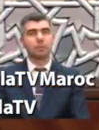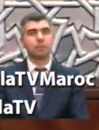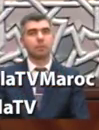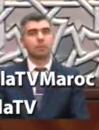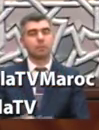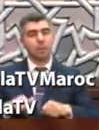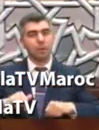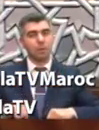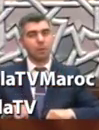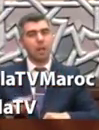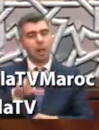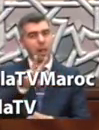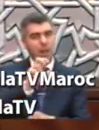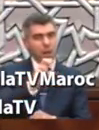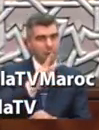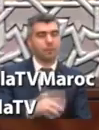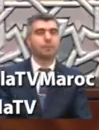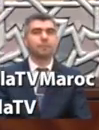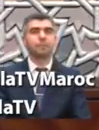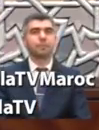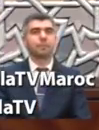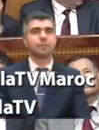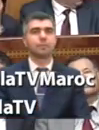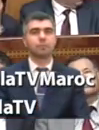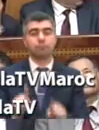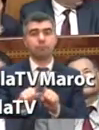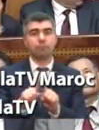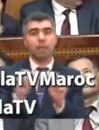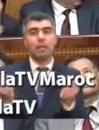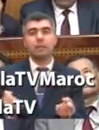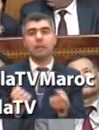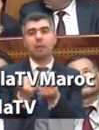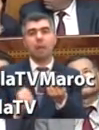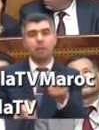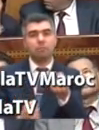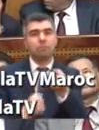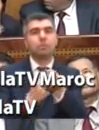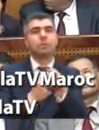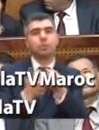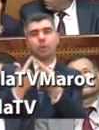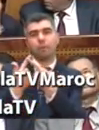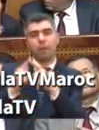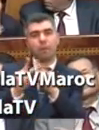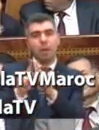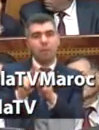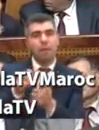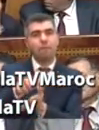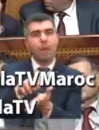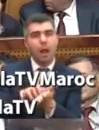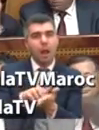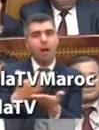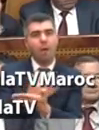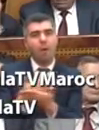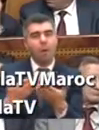شكرا سيد الوزير. تنعرفوا بان هذه الاقطاب تتجلى في تحقيق تنمية جهوية متوازنة وتتمن المنتوج الفلاحي واستغلال